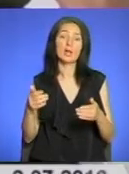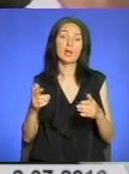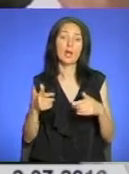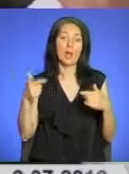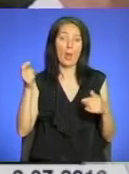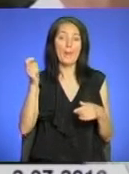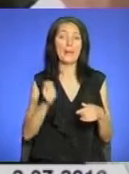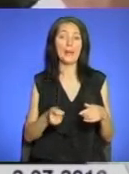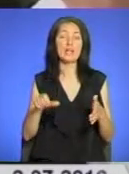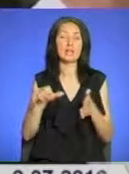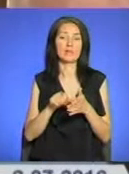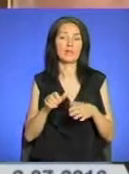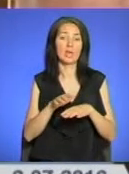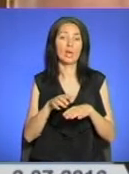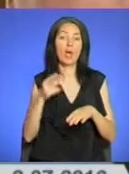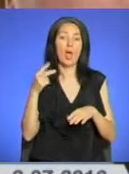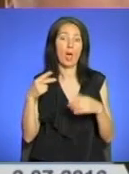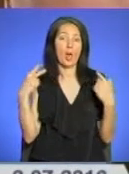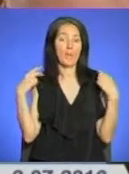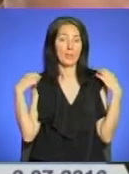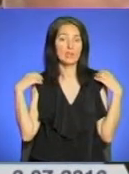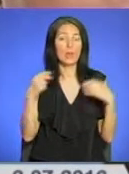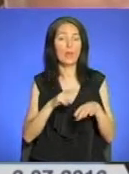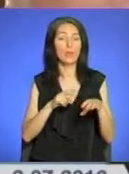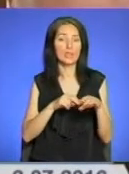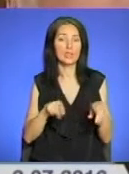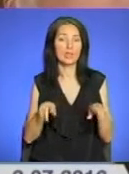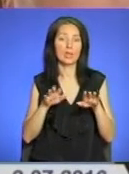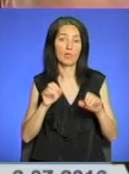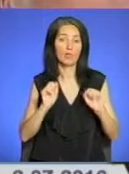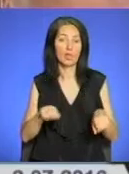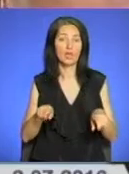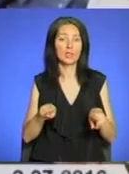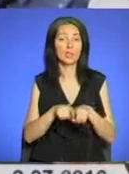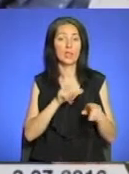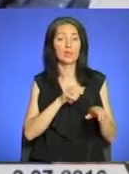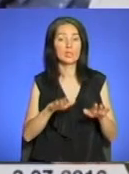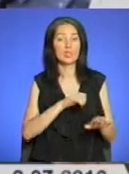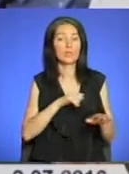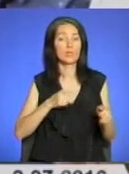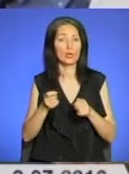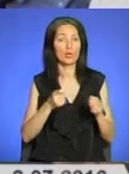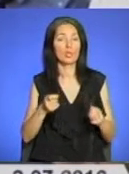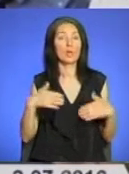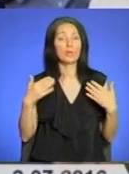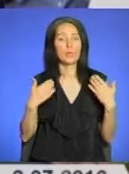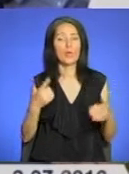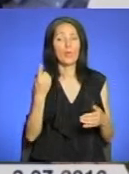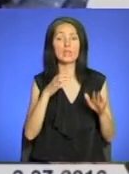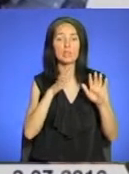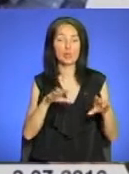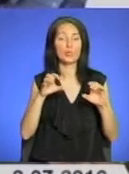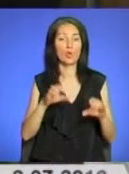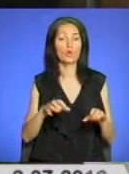Тернопільщини, представники влади та місцевого самоврядування. З початком нової роботи поліцейських привітав перший заступник голови облдержадміністрації